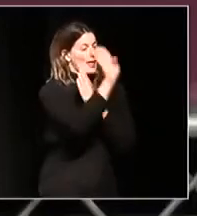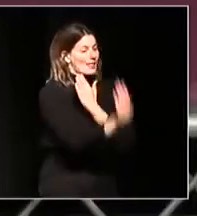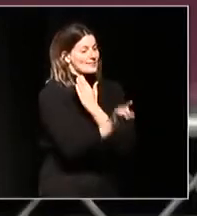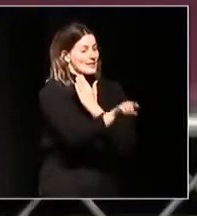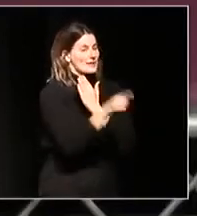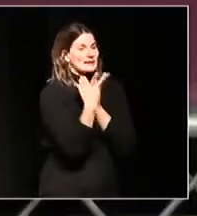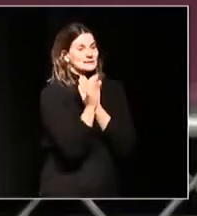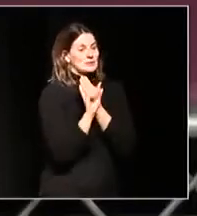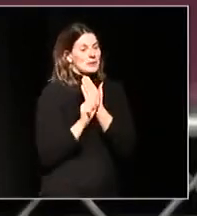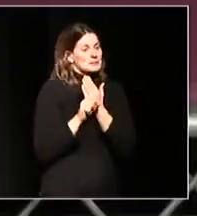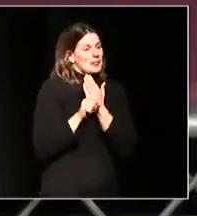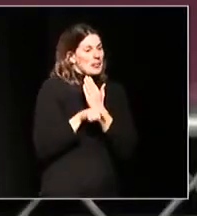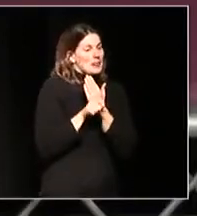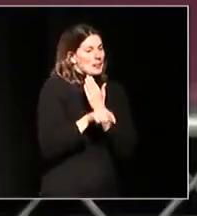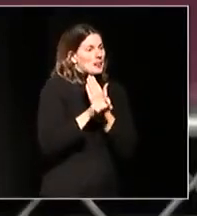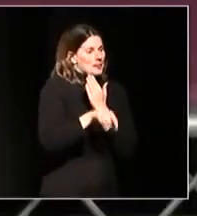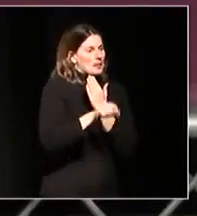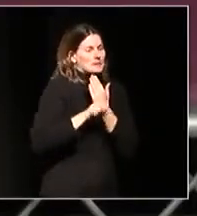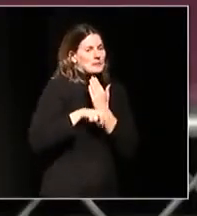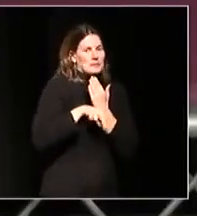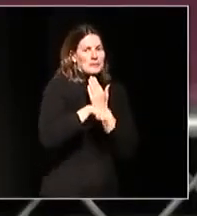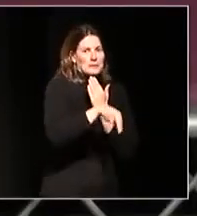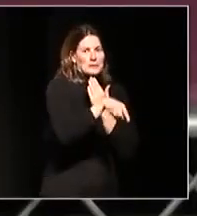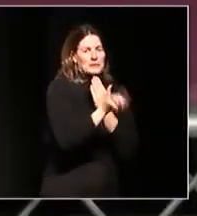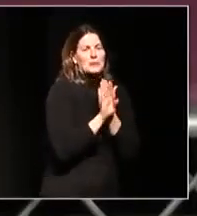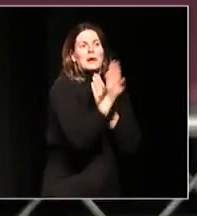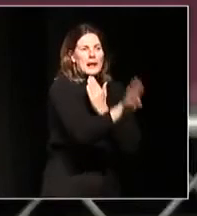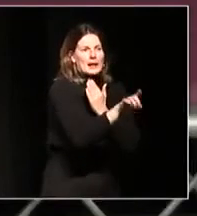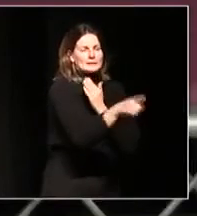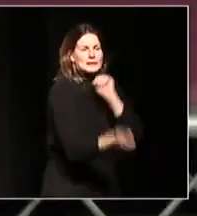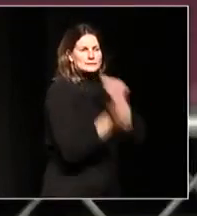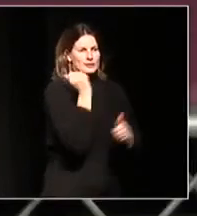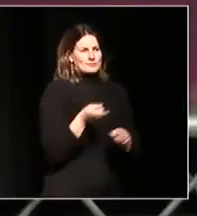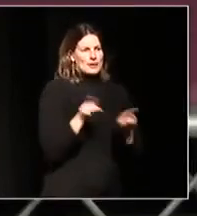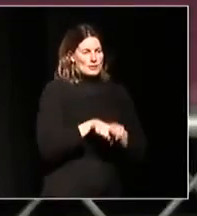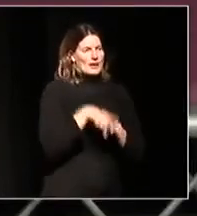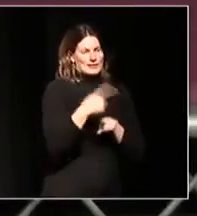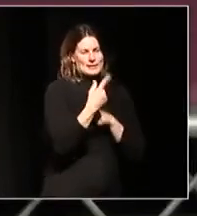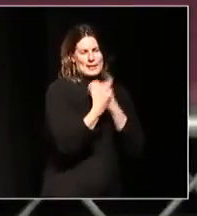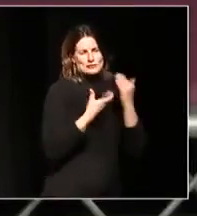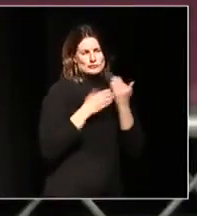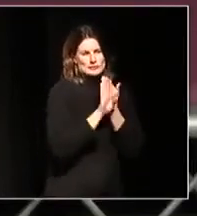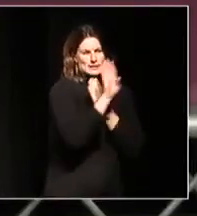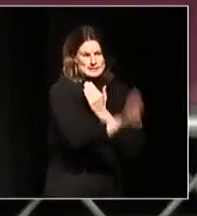només a 50 passes, només 50 passes, que és on hi ha l'Ajuntament.